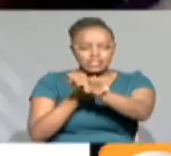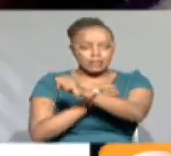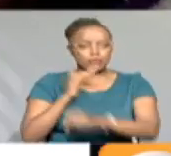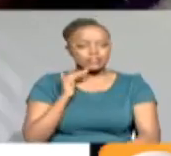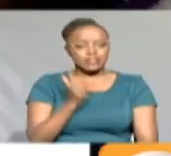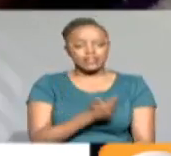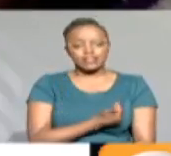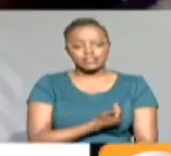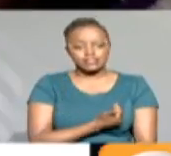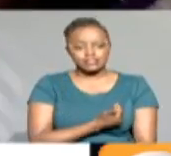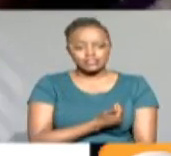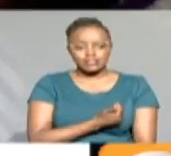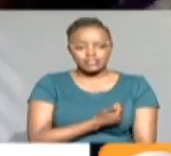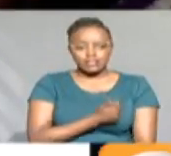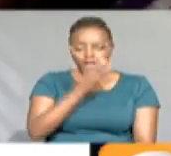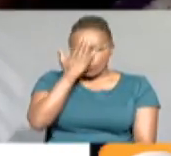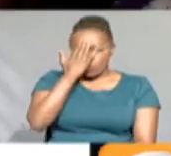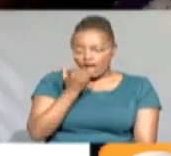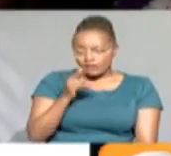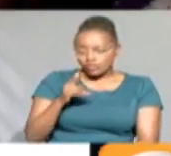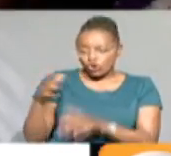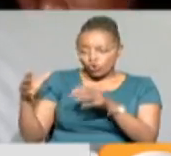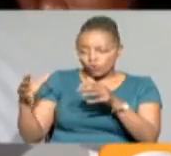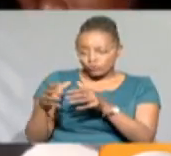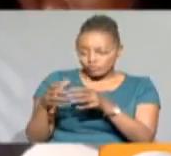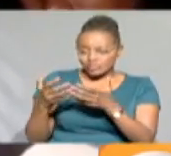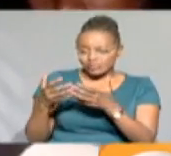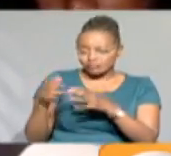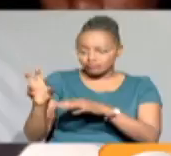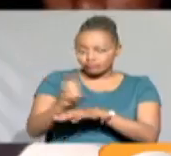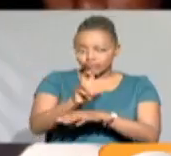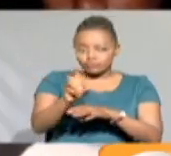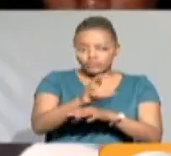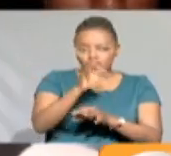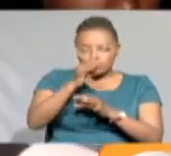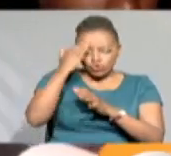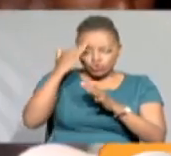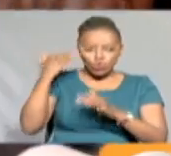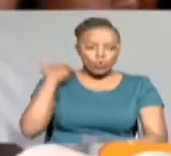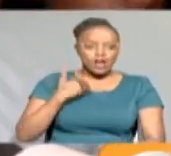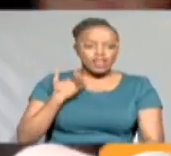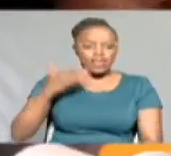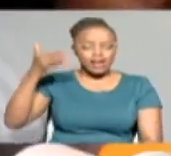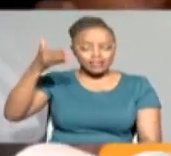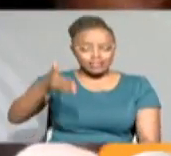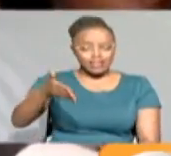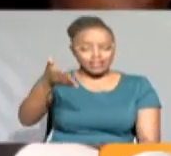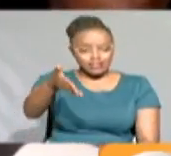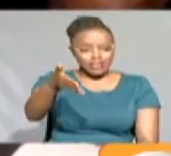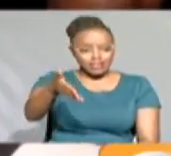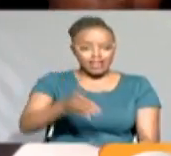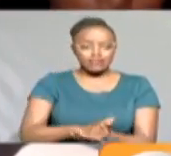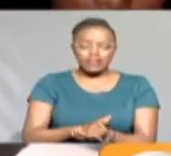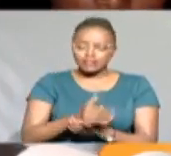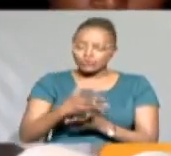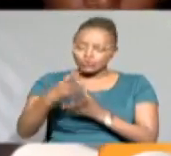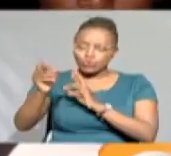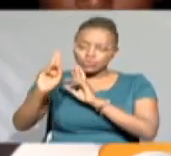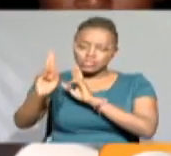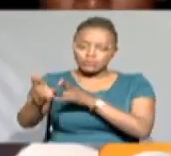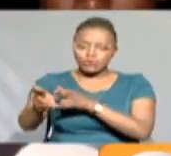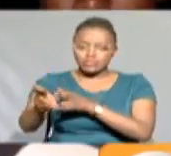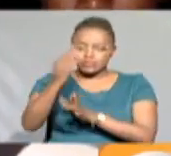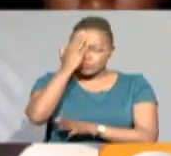us on the side of the community policing. Ukijua mwalifu fulani yako pahali, wenda uripot.